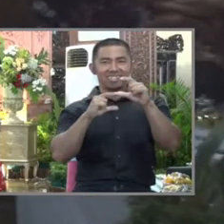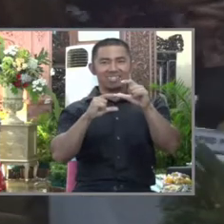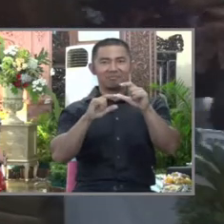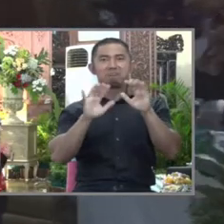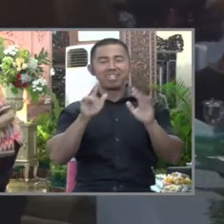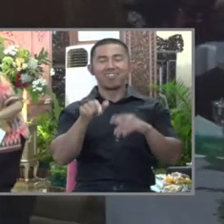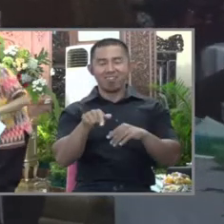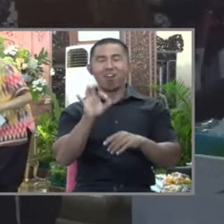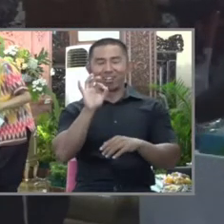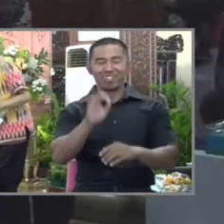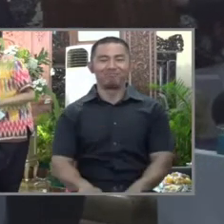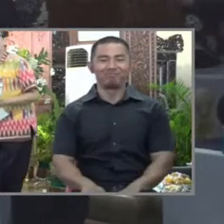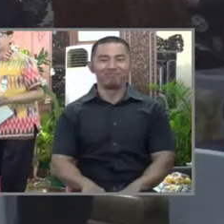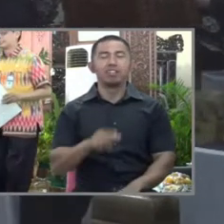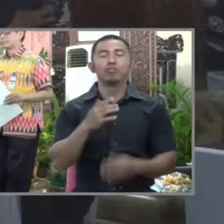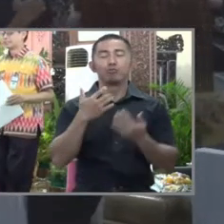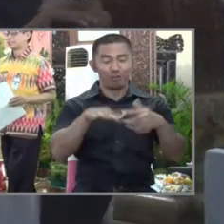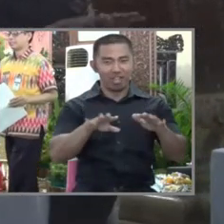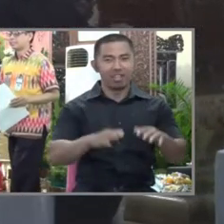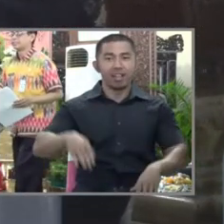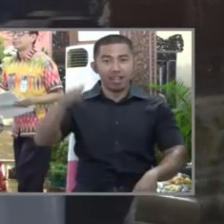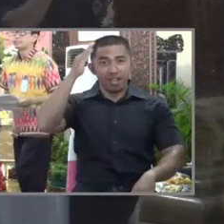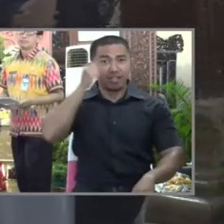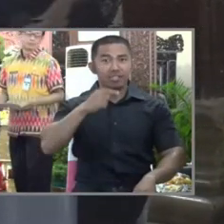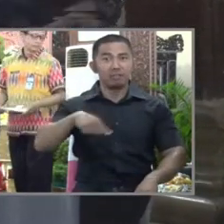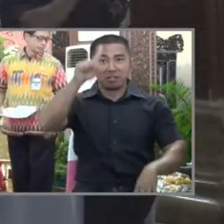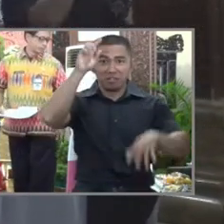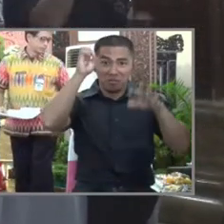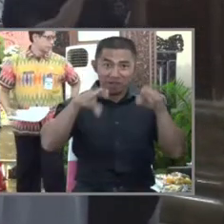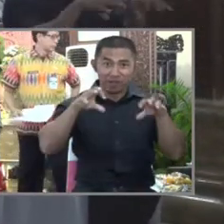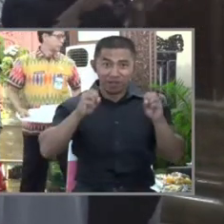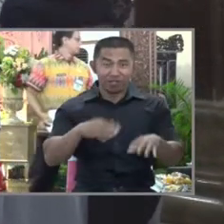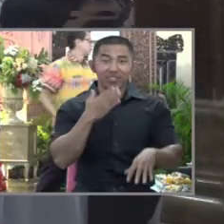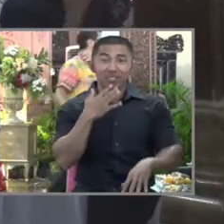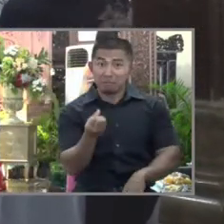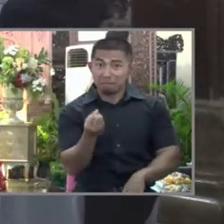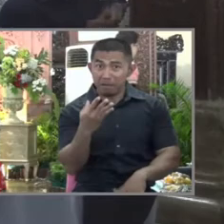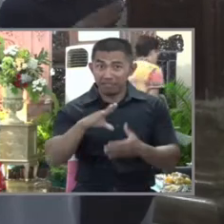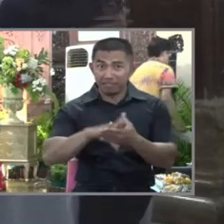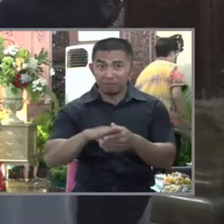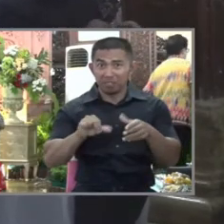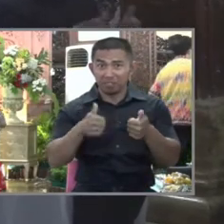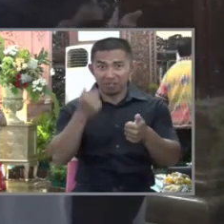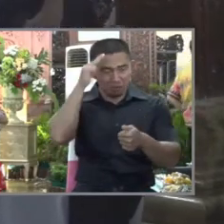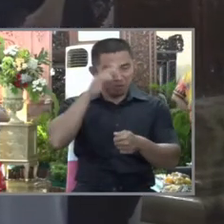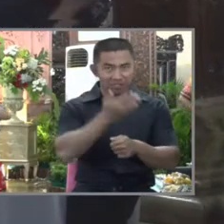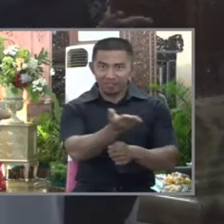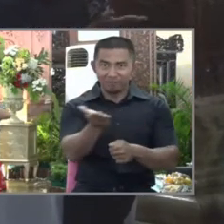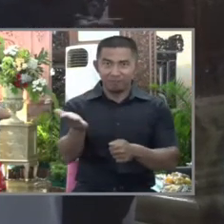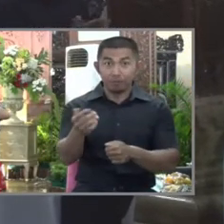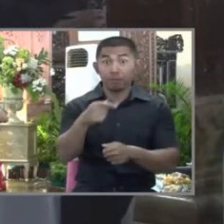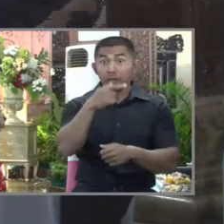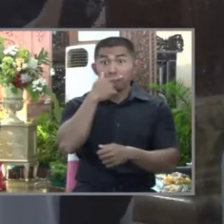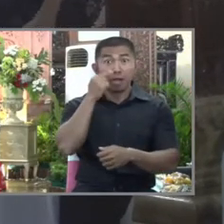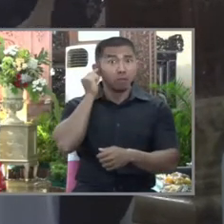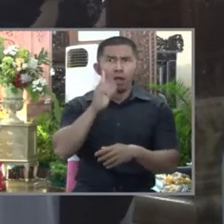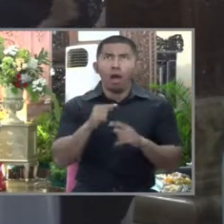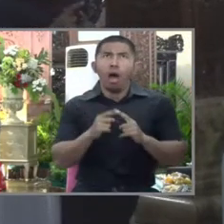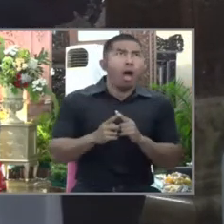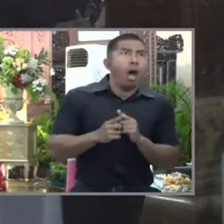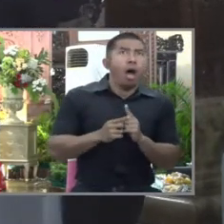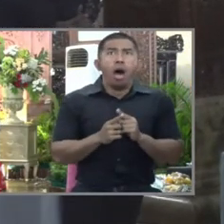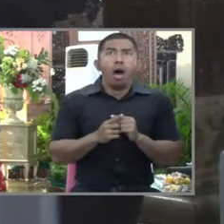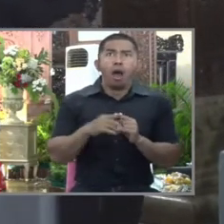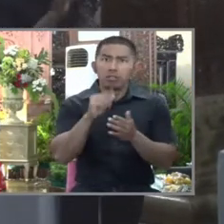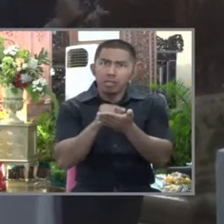Assalamualaikum warahmatullahi wabarakatuh. Selamat pagi, salam sejahtera untuk kita semua. Bapak Ibu gak usah tegang-tegang, gak usah